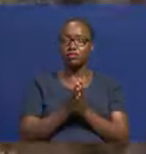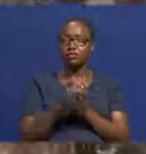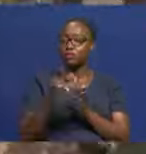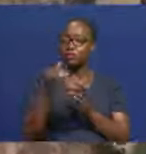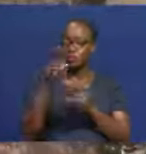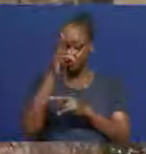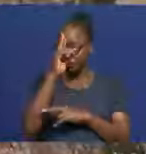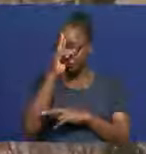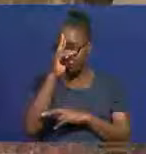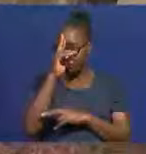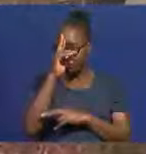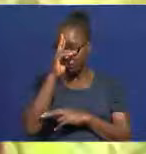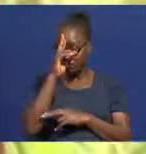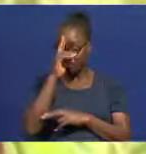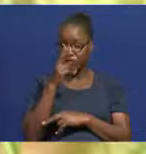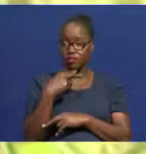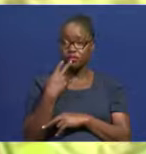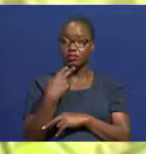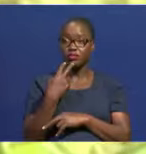askari ambaye